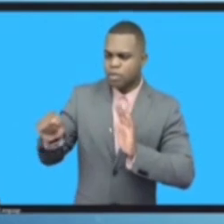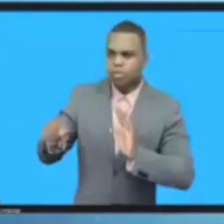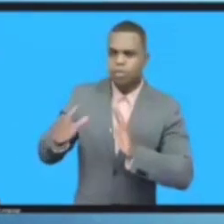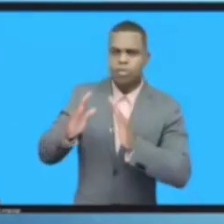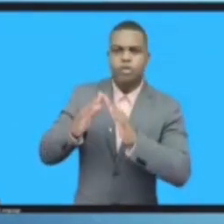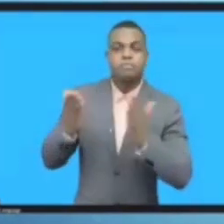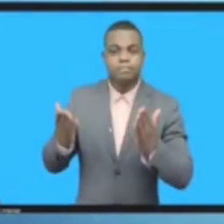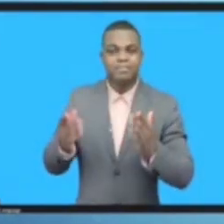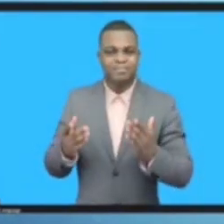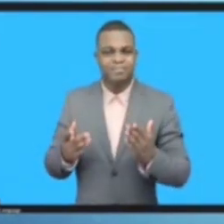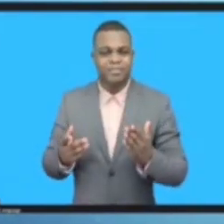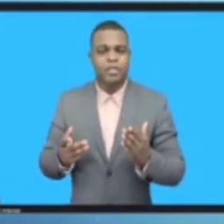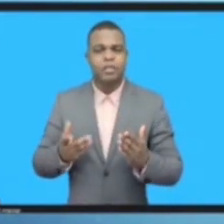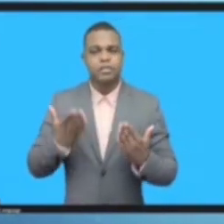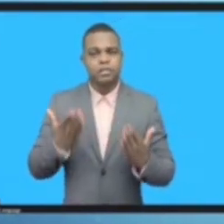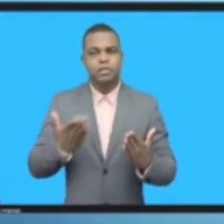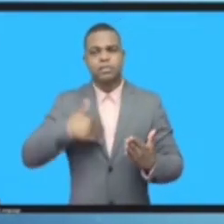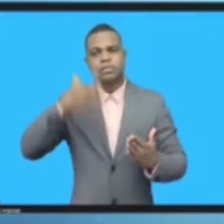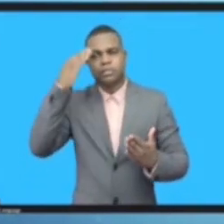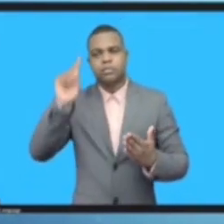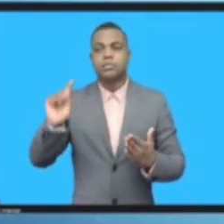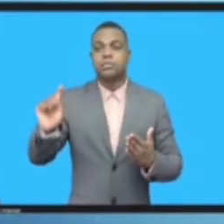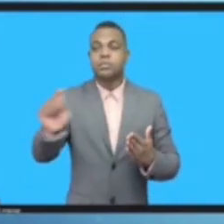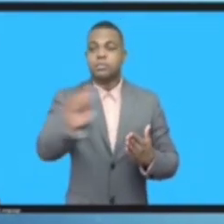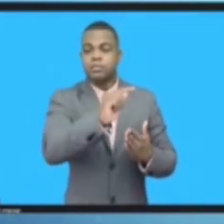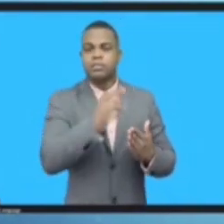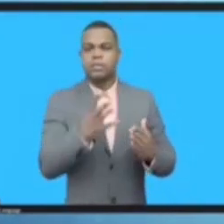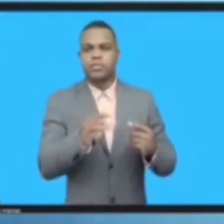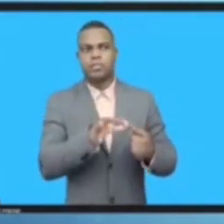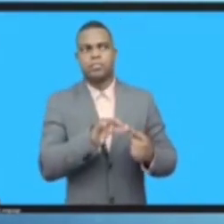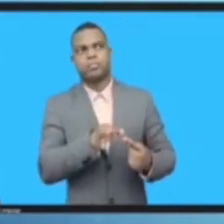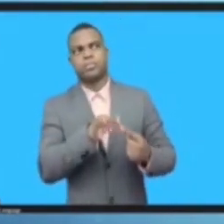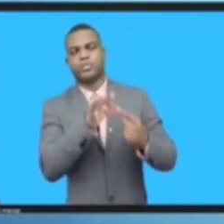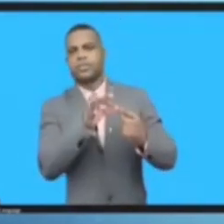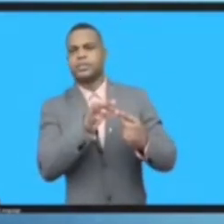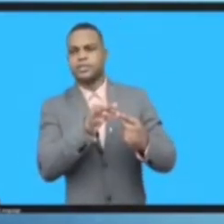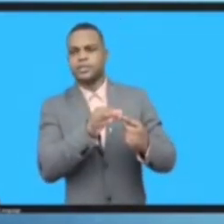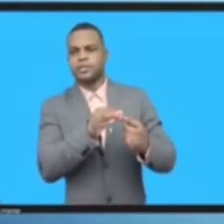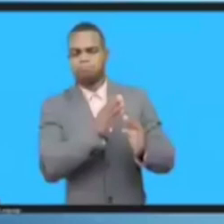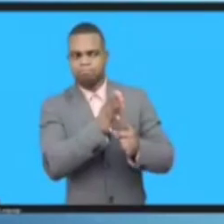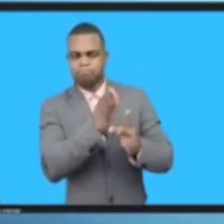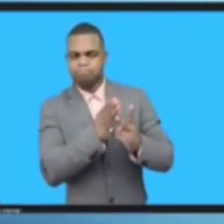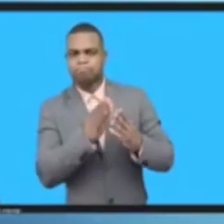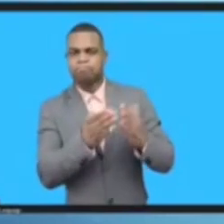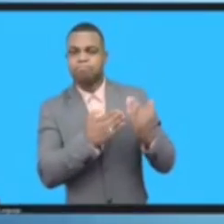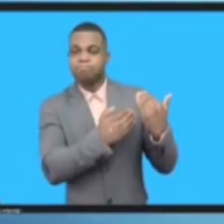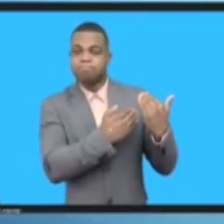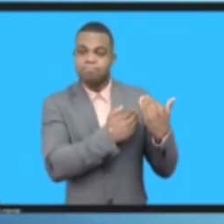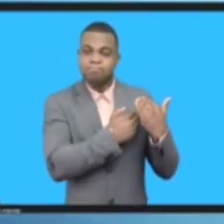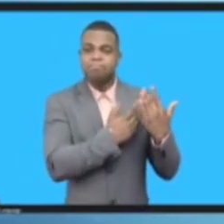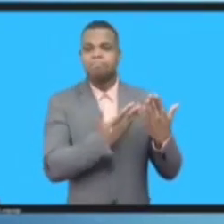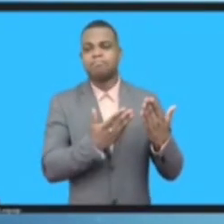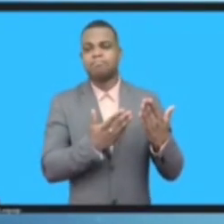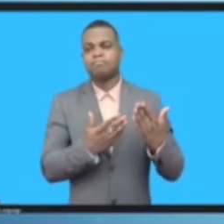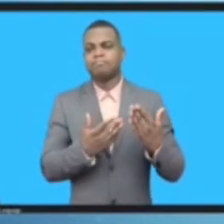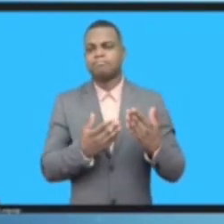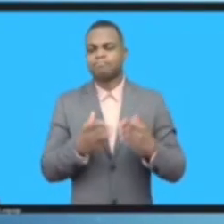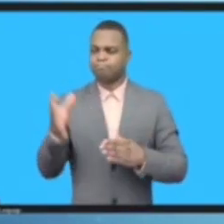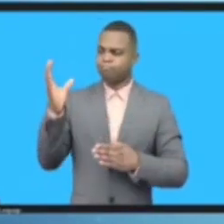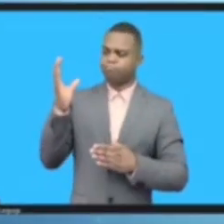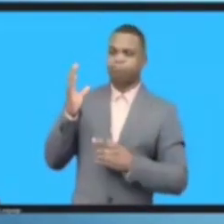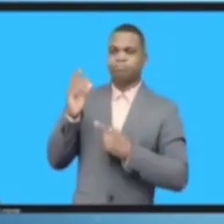c'est la redevabilité qui doit exister dans le système Internet. Notre travail est essayer